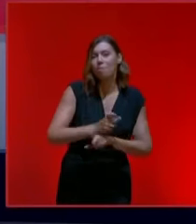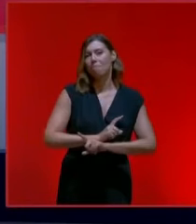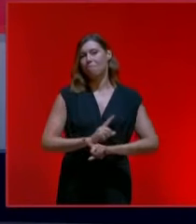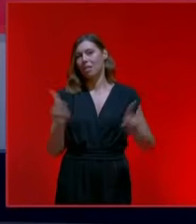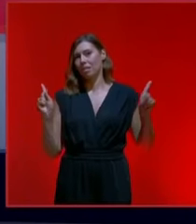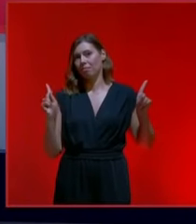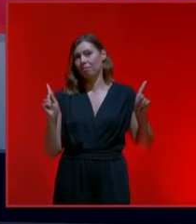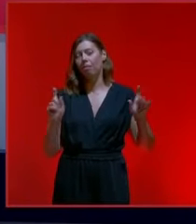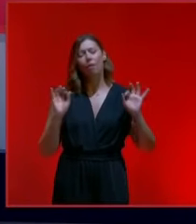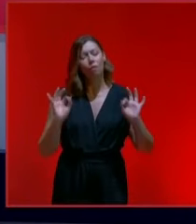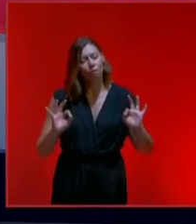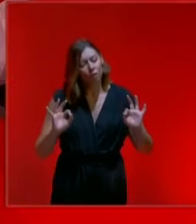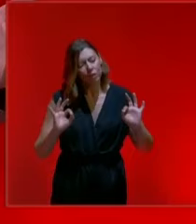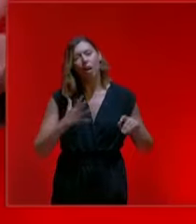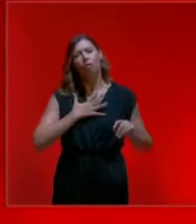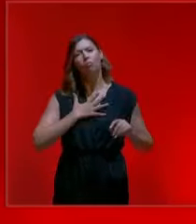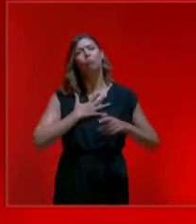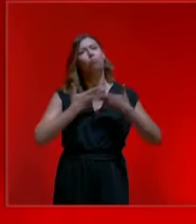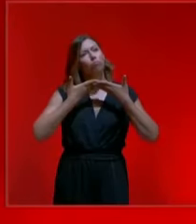σε ένα ανοιχτό δημοκρατικό κόμμα